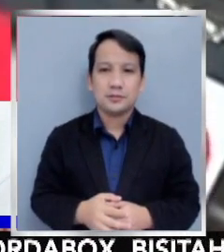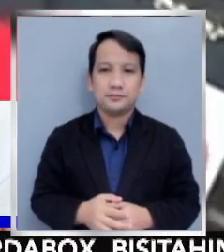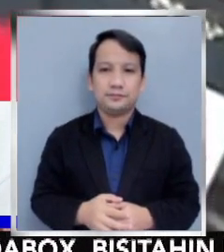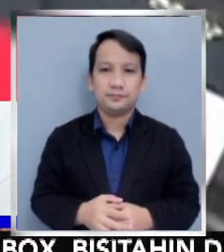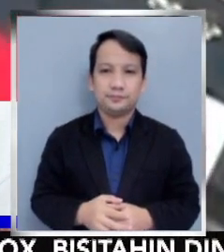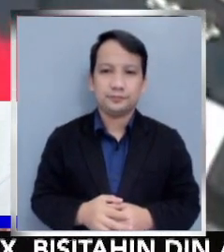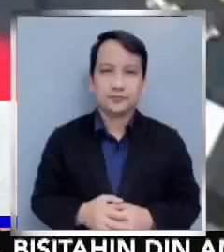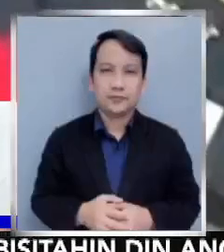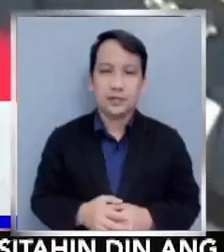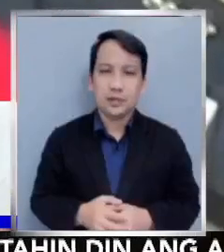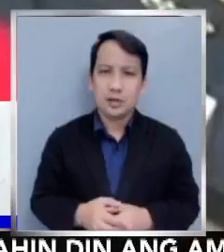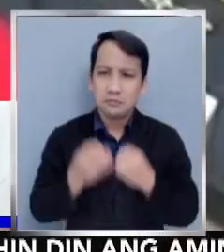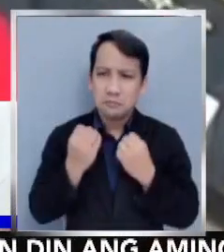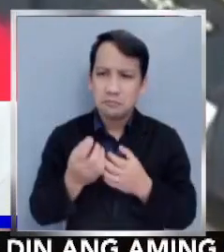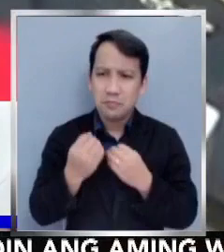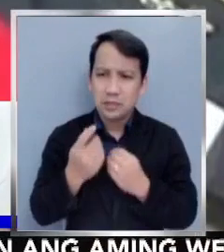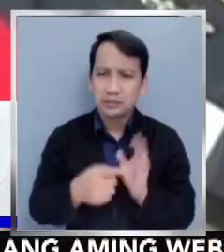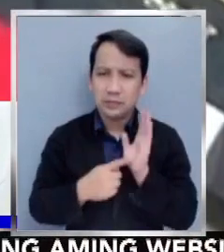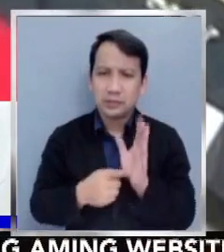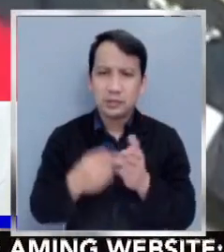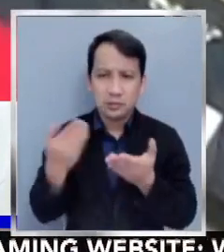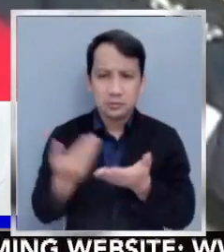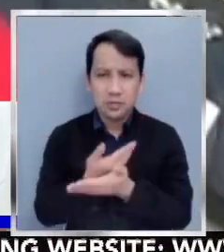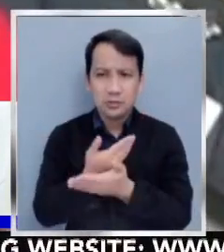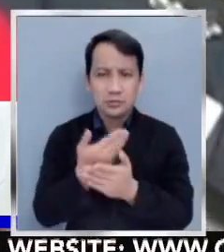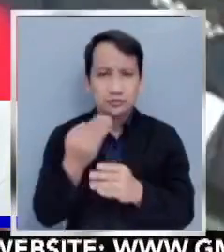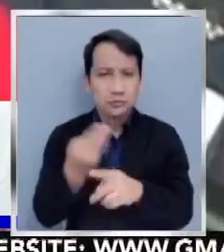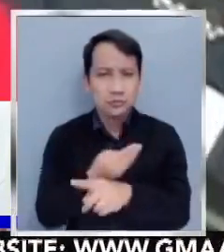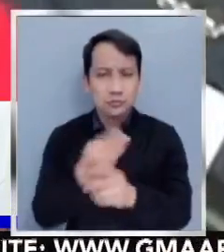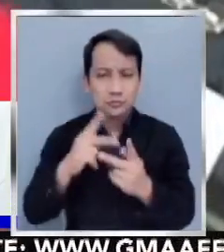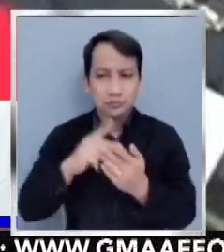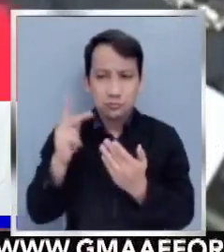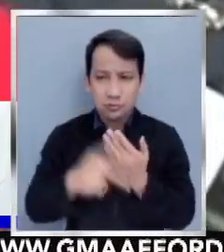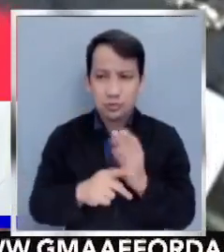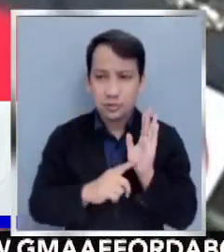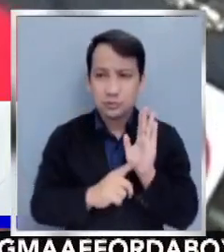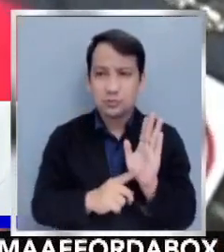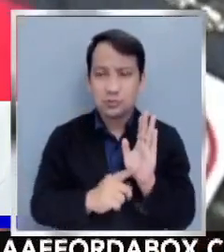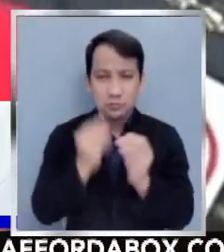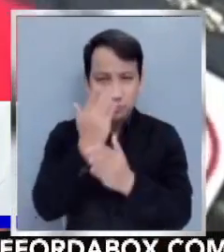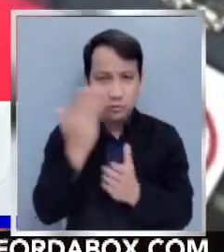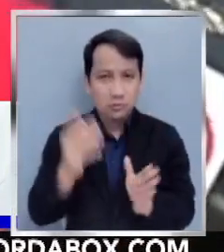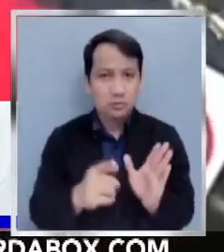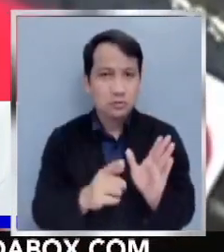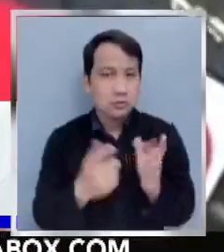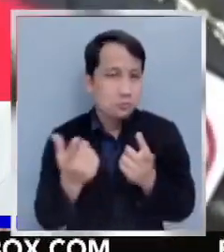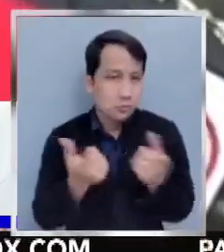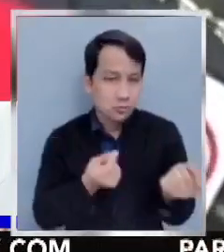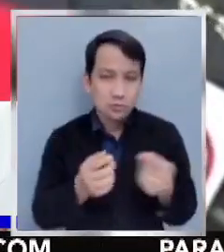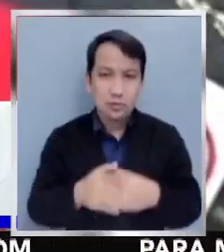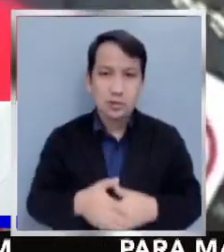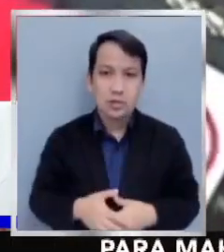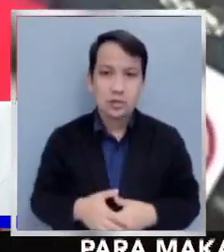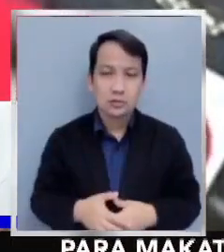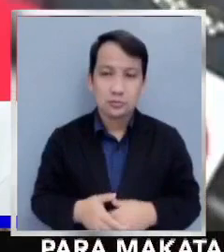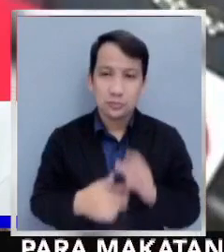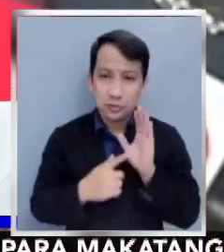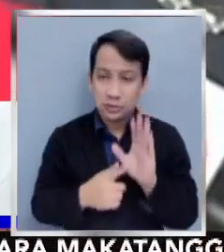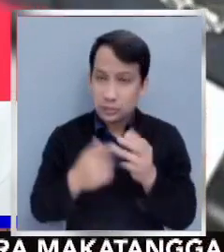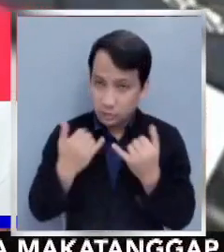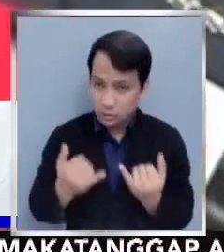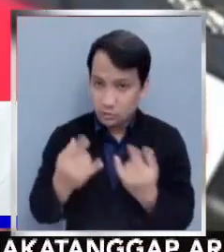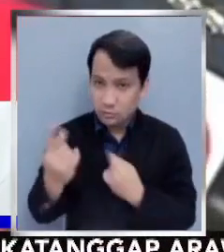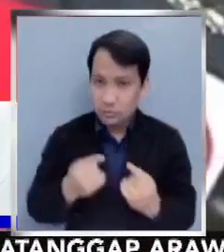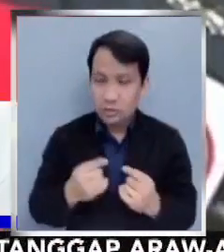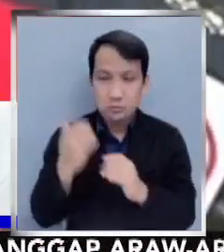Marami pa po tayong modernization program na ipapatupad at ipinapatupad po ngayon. And we're hoping